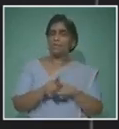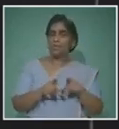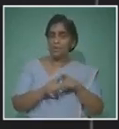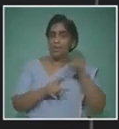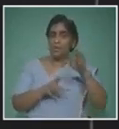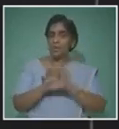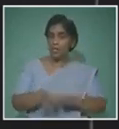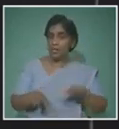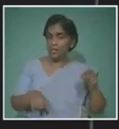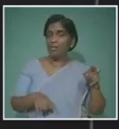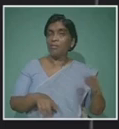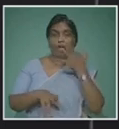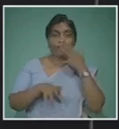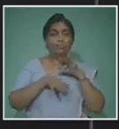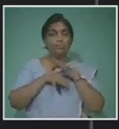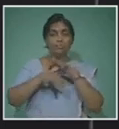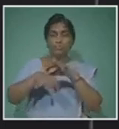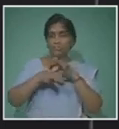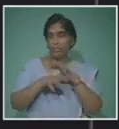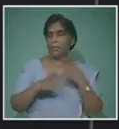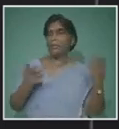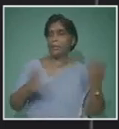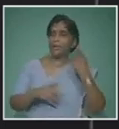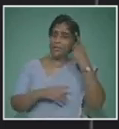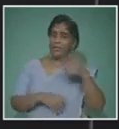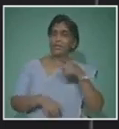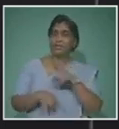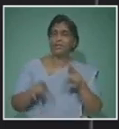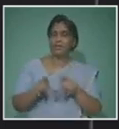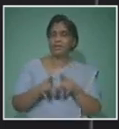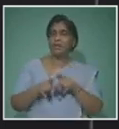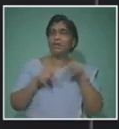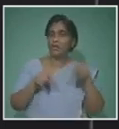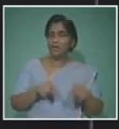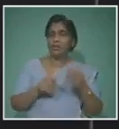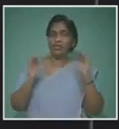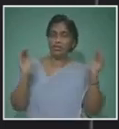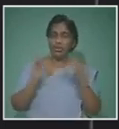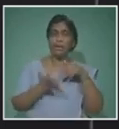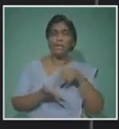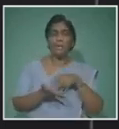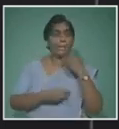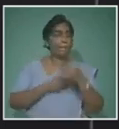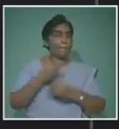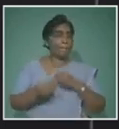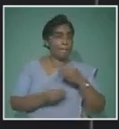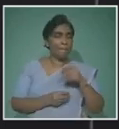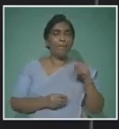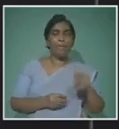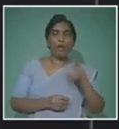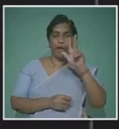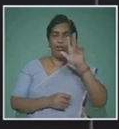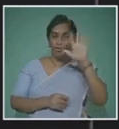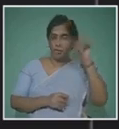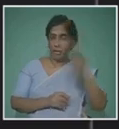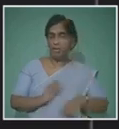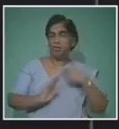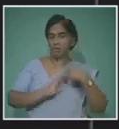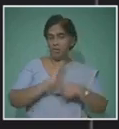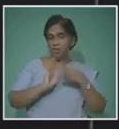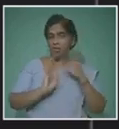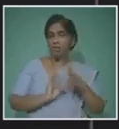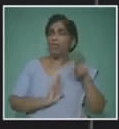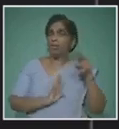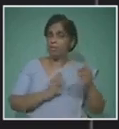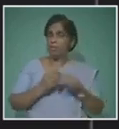ඔවුන්ගේ දරුමල්ලන්ව ඉස්කෝලේ යවන්නත් බැරිලා තියෙනවා. ඒ නිසා ඒ වගේම තමයි අද සුළුහා මධ්‍ය පරිමාණ ව්‍යාපාරිකයන් 85,000ක් මේ රට පුරා ඉන්නවා.